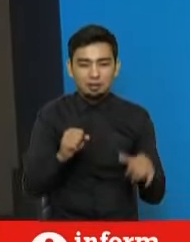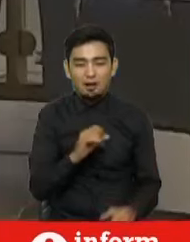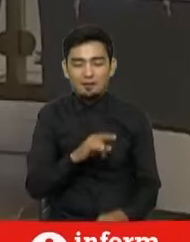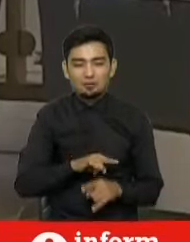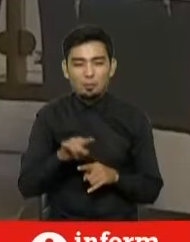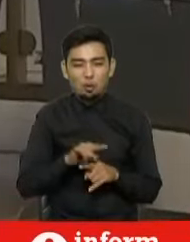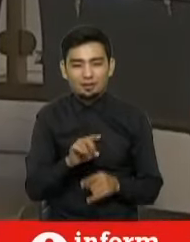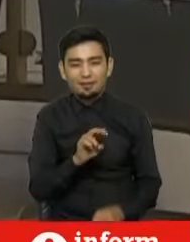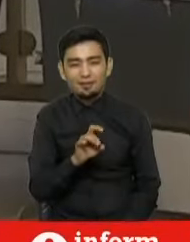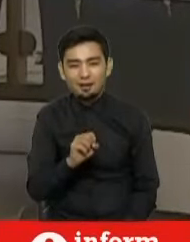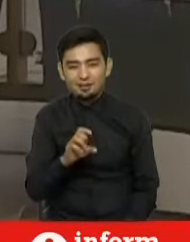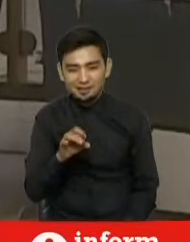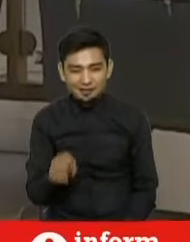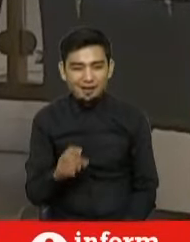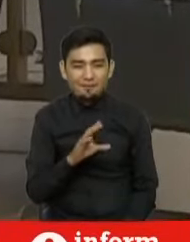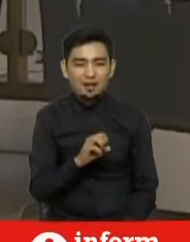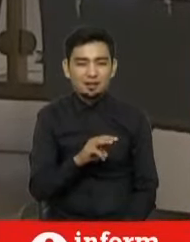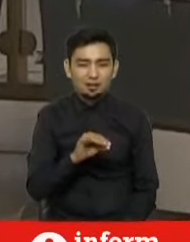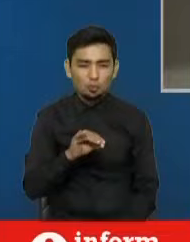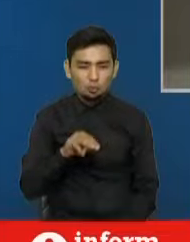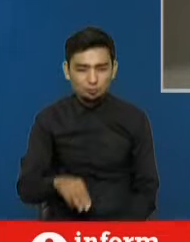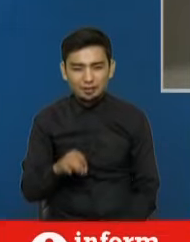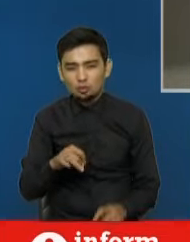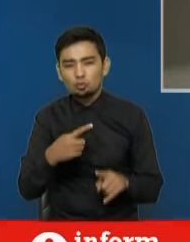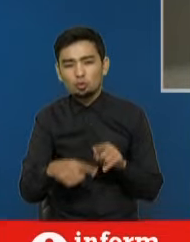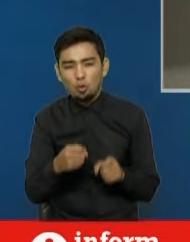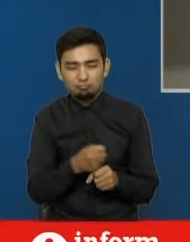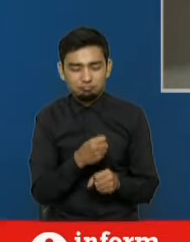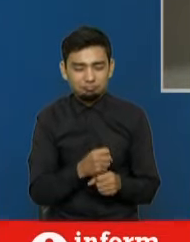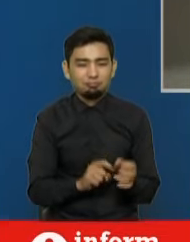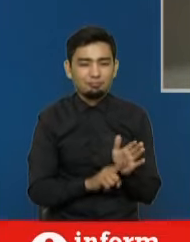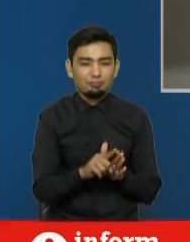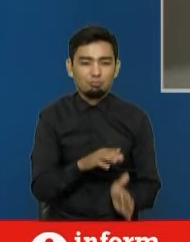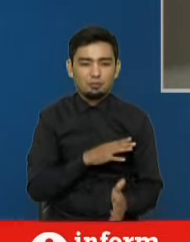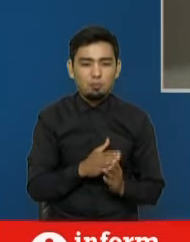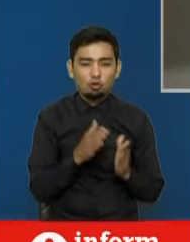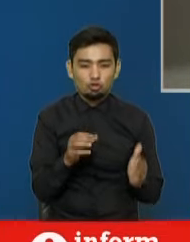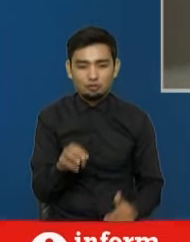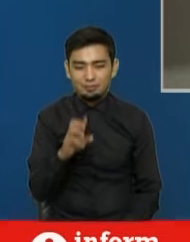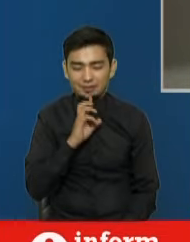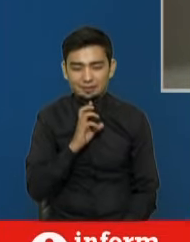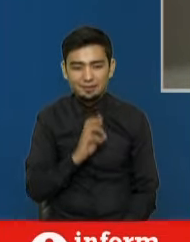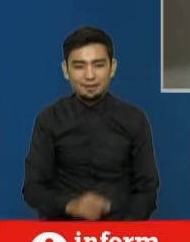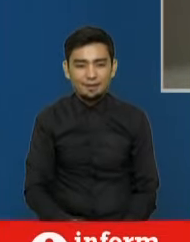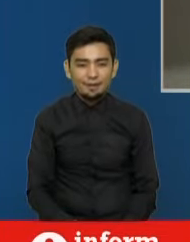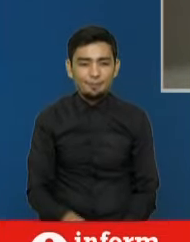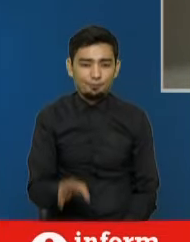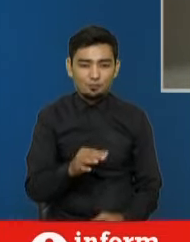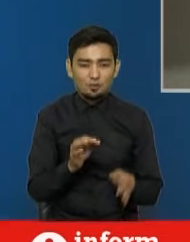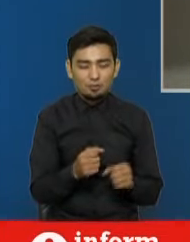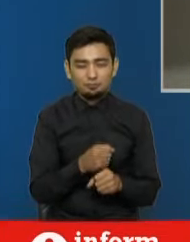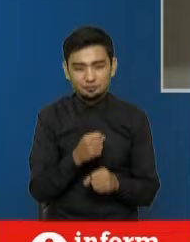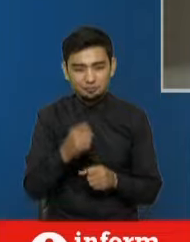авиакеросина, битума и других видов нефтепродуктов. Переработка у нас в стабильном режиме работает.